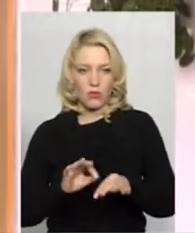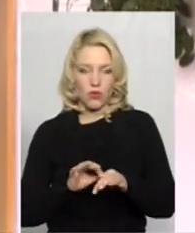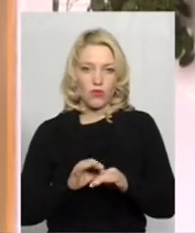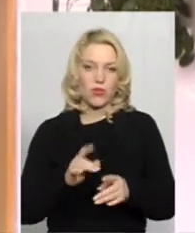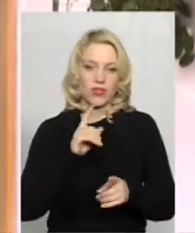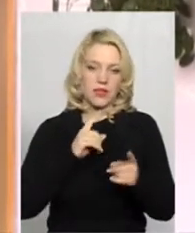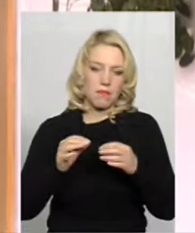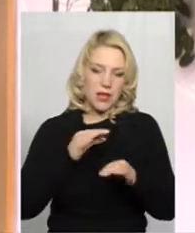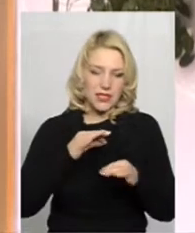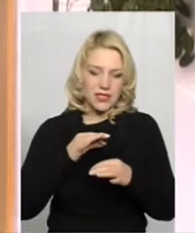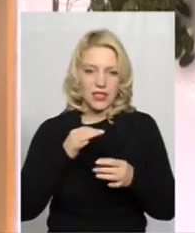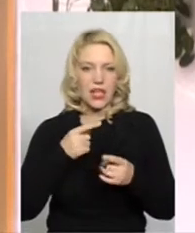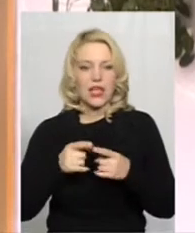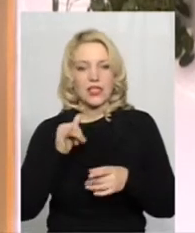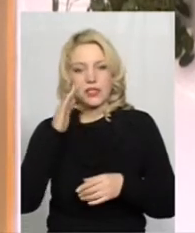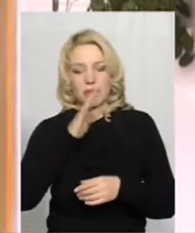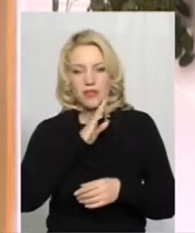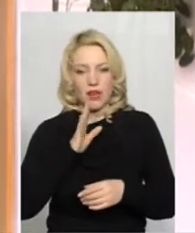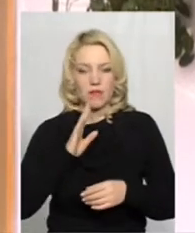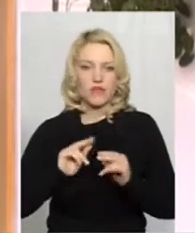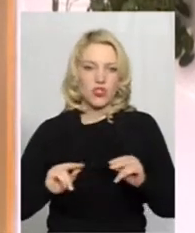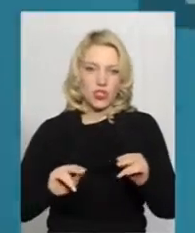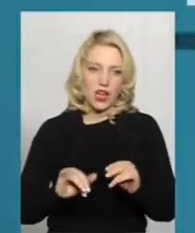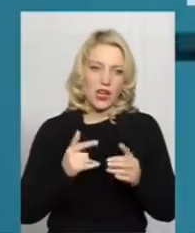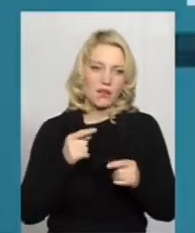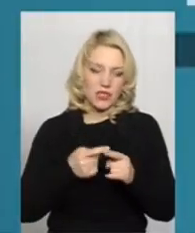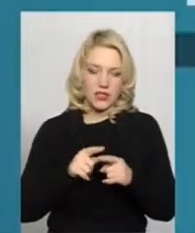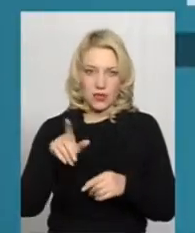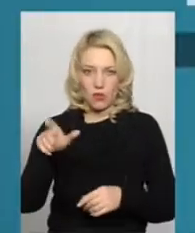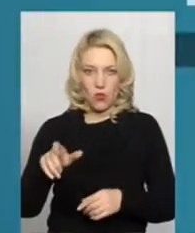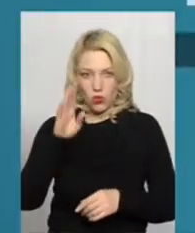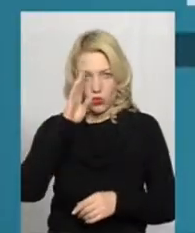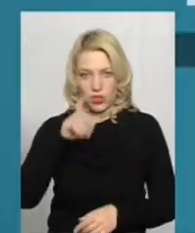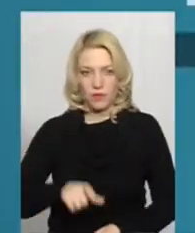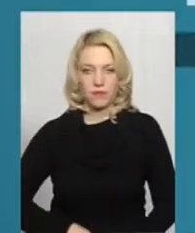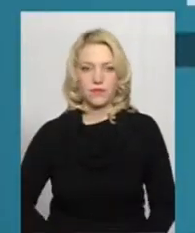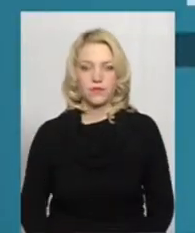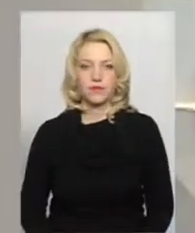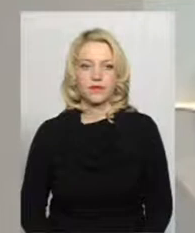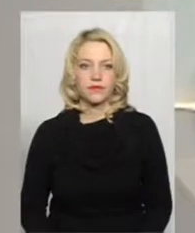бесіди, консультації із батьками, з вчителями і з цим учням.